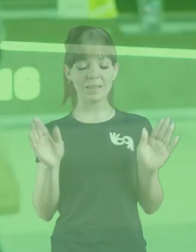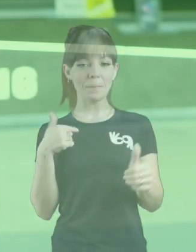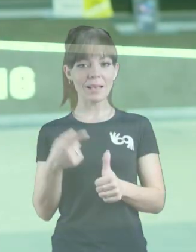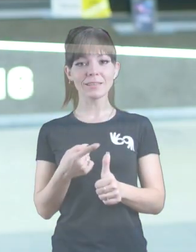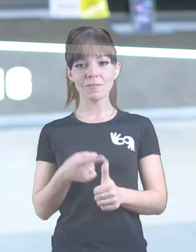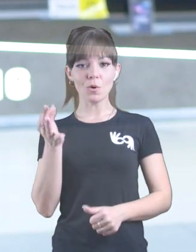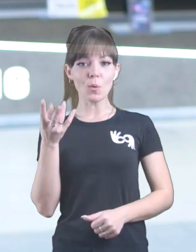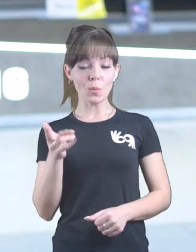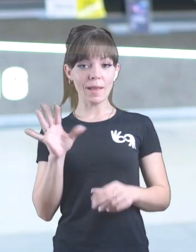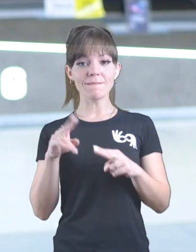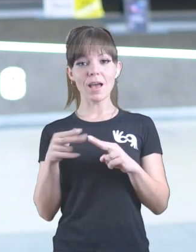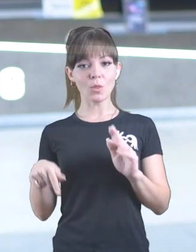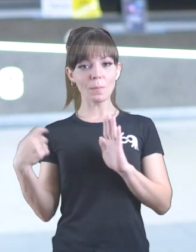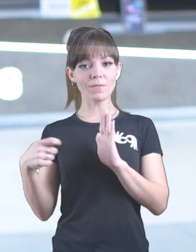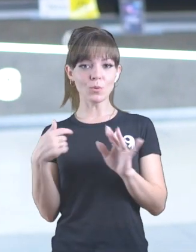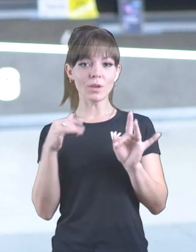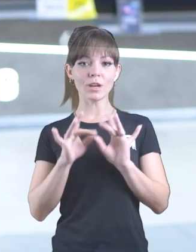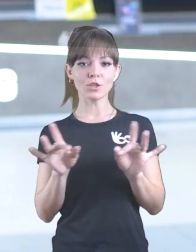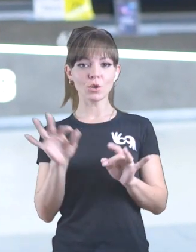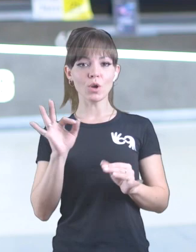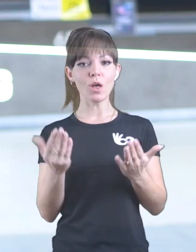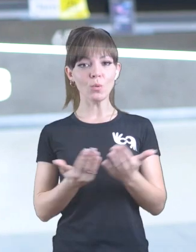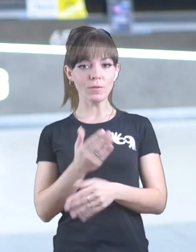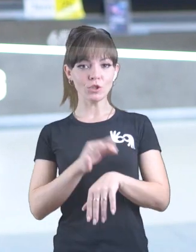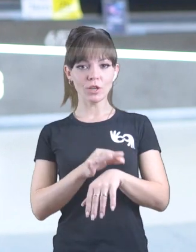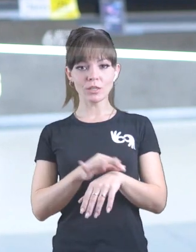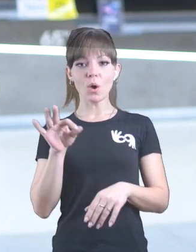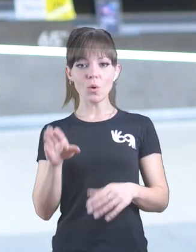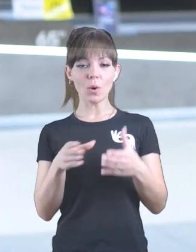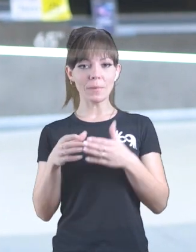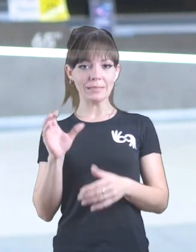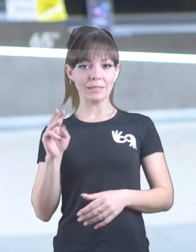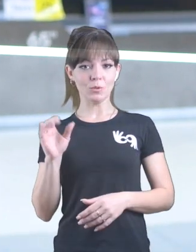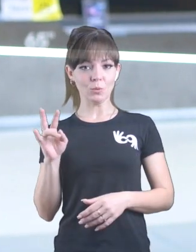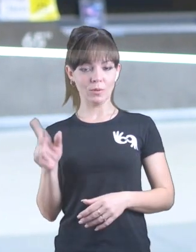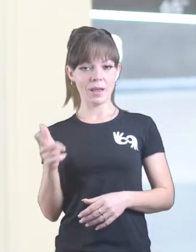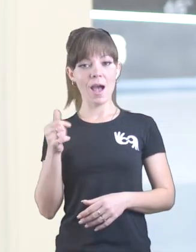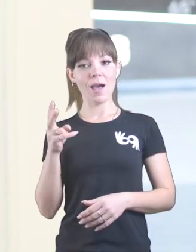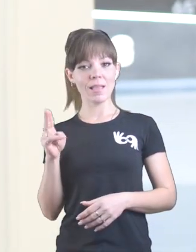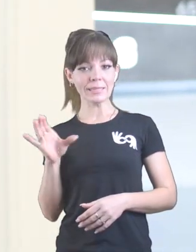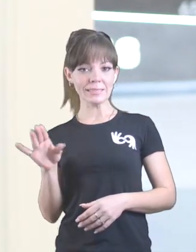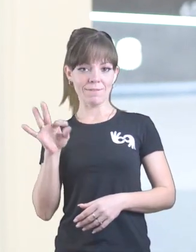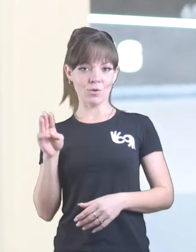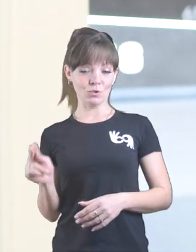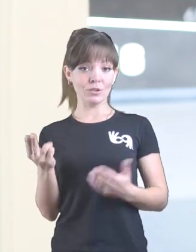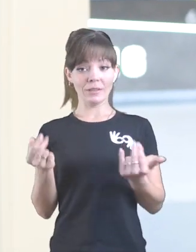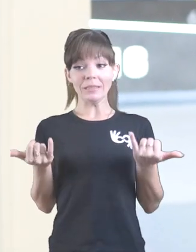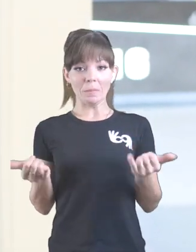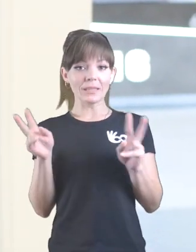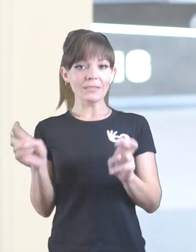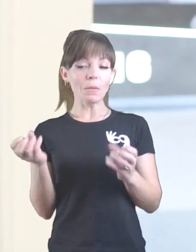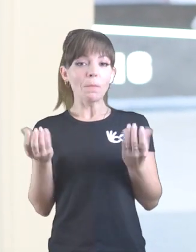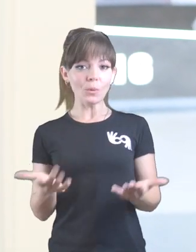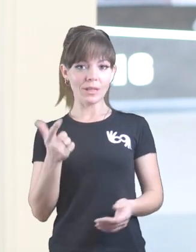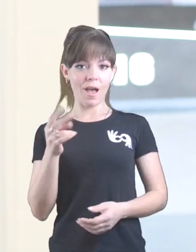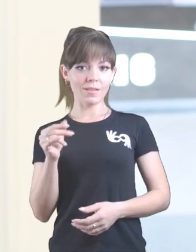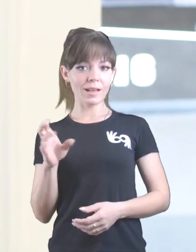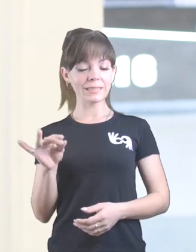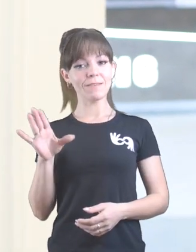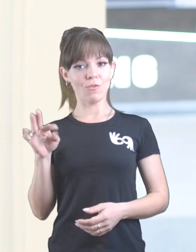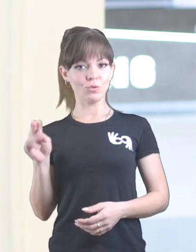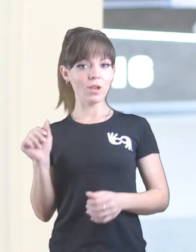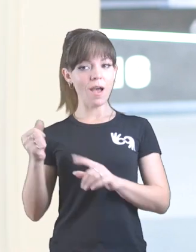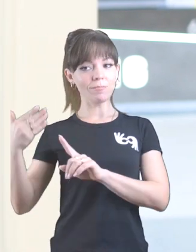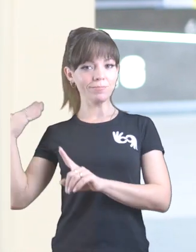Всем привет! Меня зовут Оля, и в этом видео я расскажу о новых часах от Samsung Galaxy Watch. Да, теперь они называются просто Galaxy Watch,